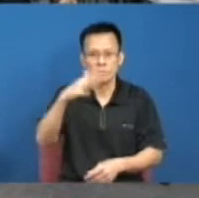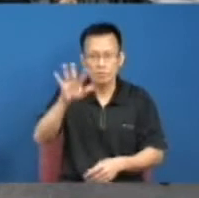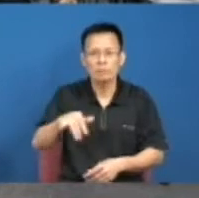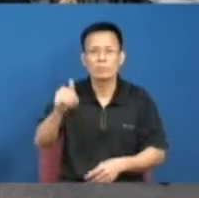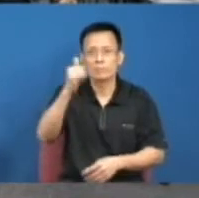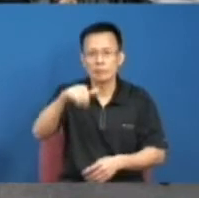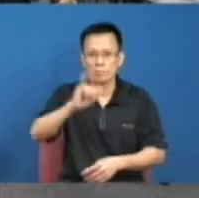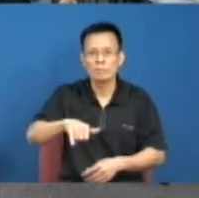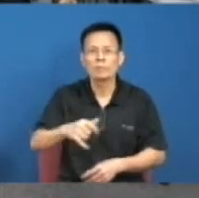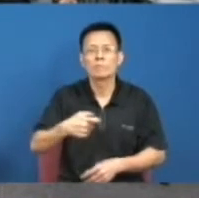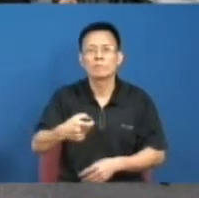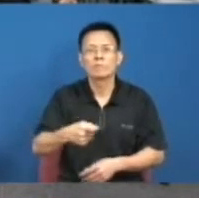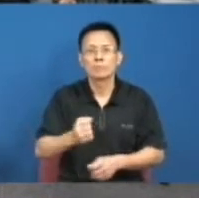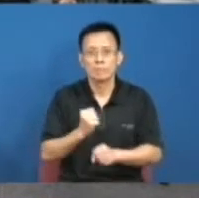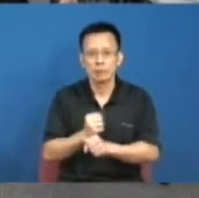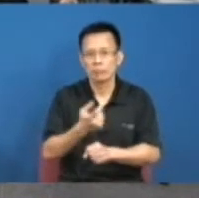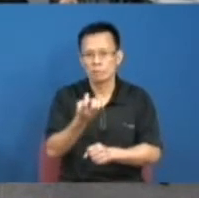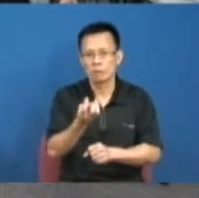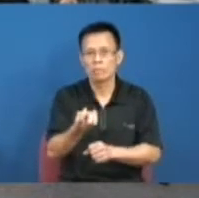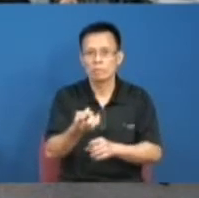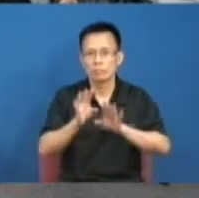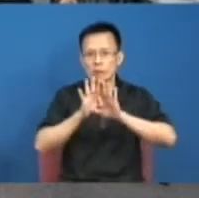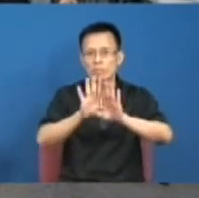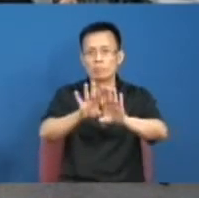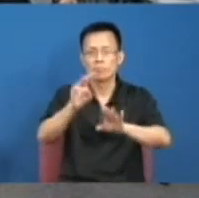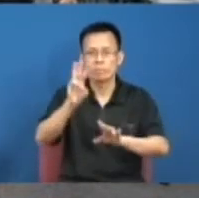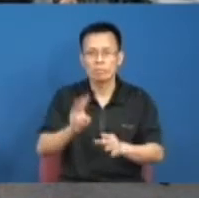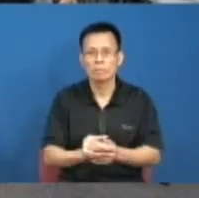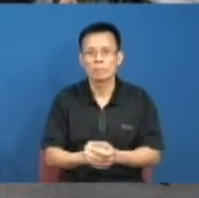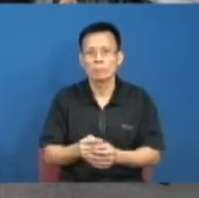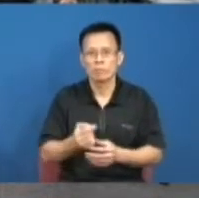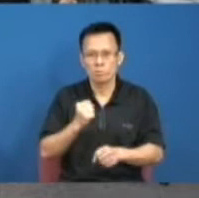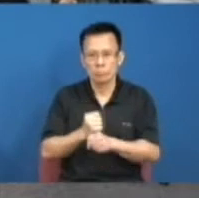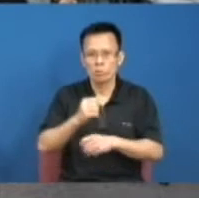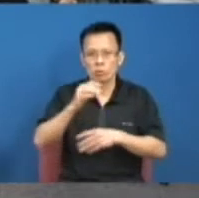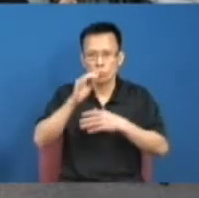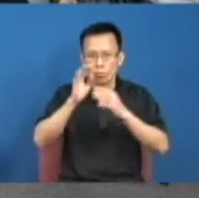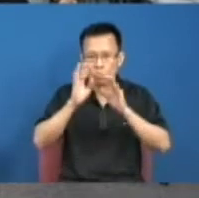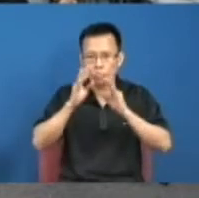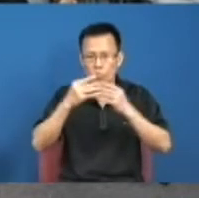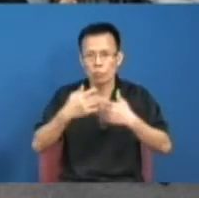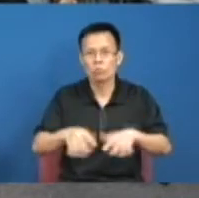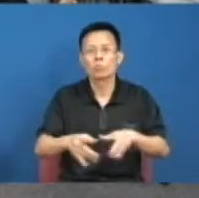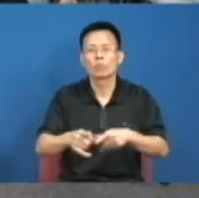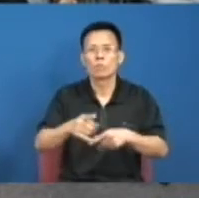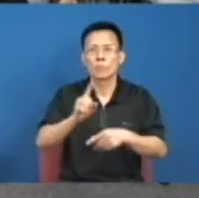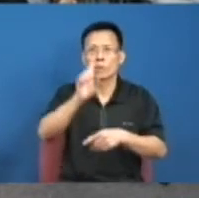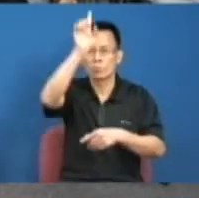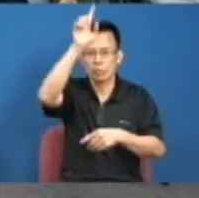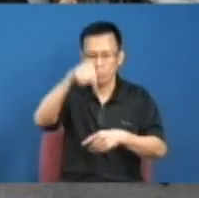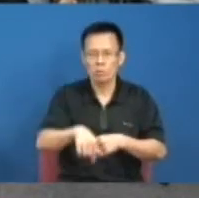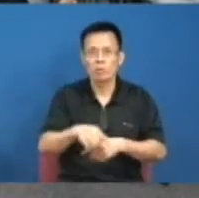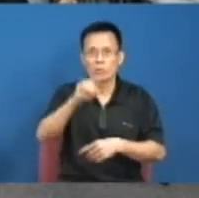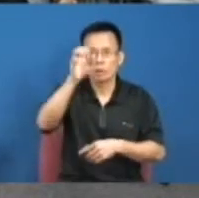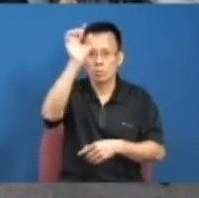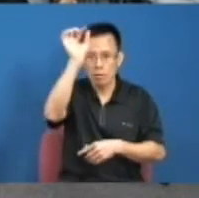都咁啊，要做少少防水。但係佢哋咁樣嘅喎，通常我哋做完之後咧，如果你話樓上樓下有漏水嘅個案咧，佢就要